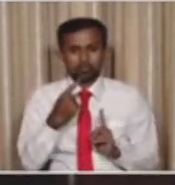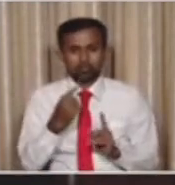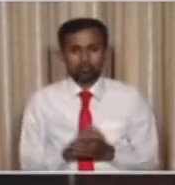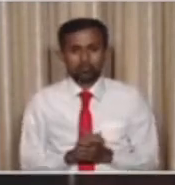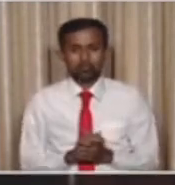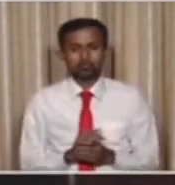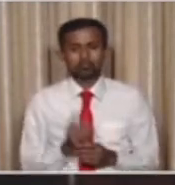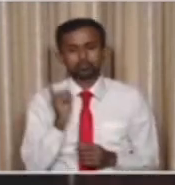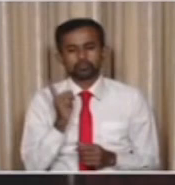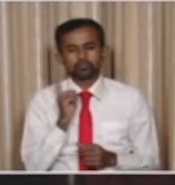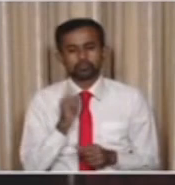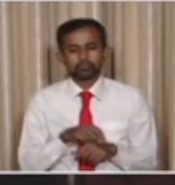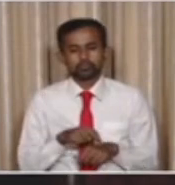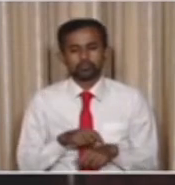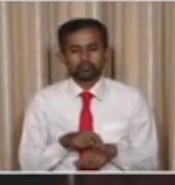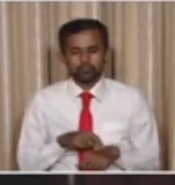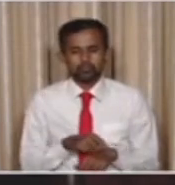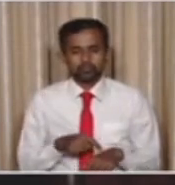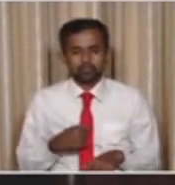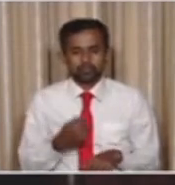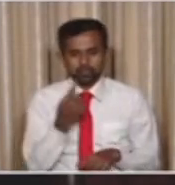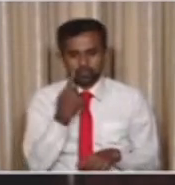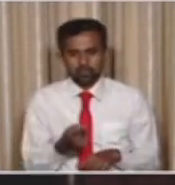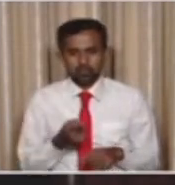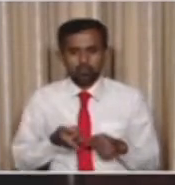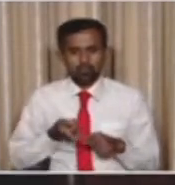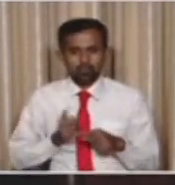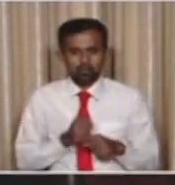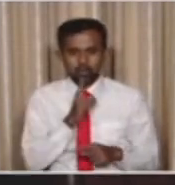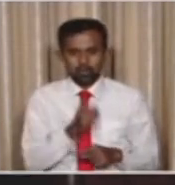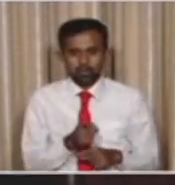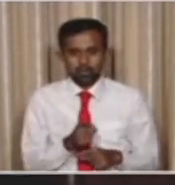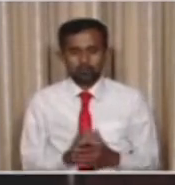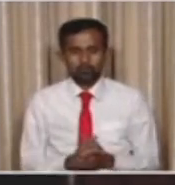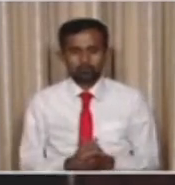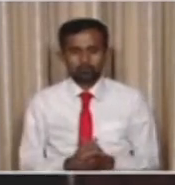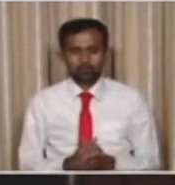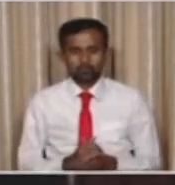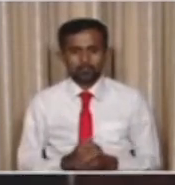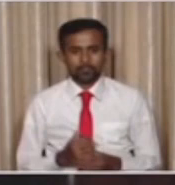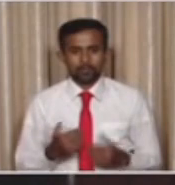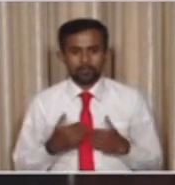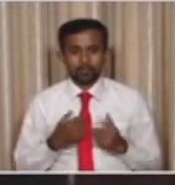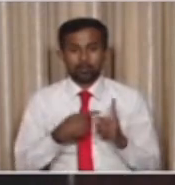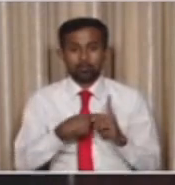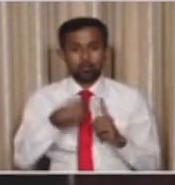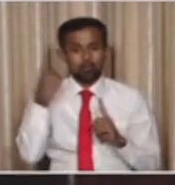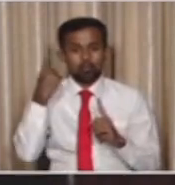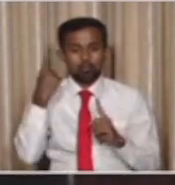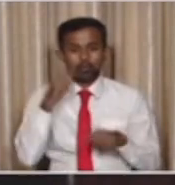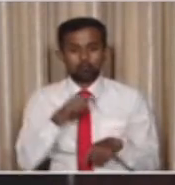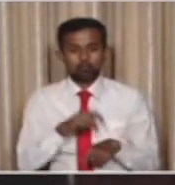ඉතාම මන්දගාමී ස්වභාවයක තමයි අපි දකින්නේ ඒකට උදාහරණයක් විදිහට අපිට ගේන්න පුළුවන් අපි දැන් අපි දියුණු අවස්ථාවකට යනකොට